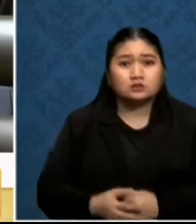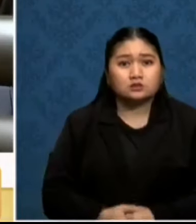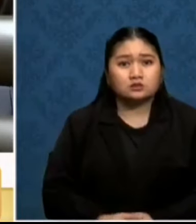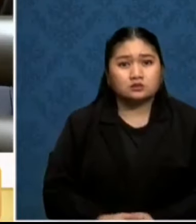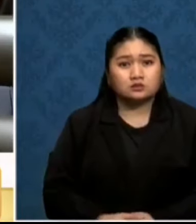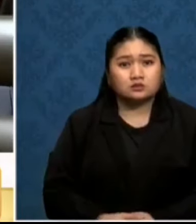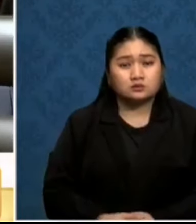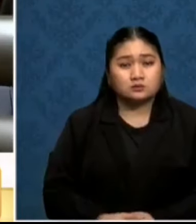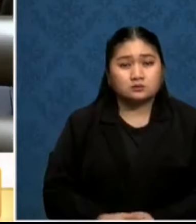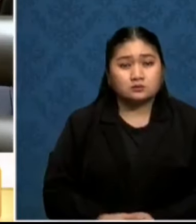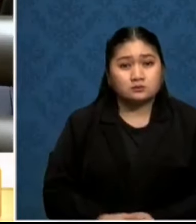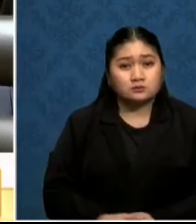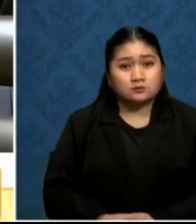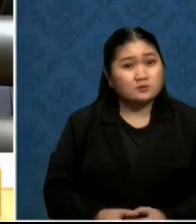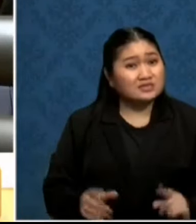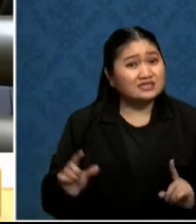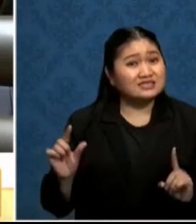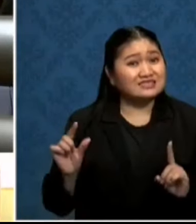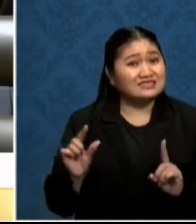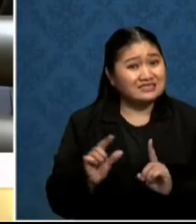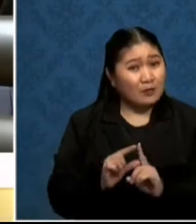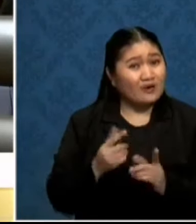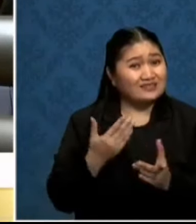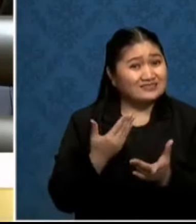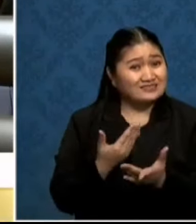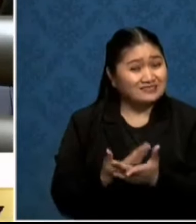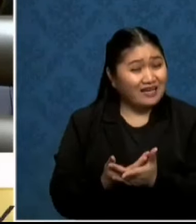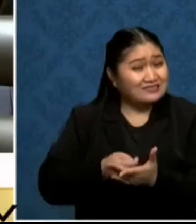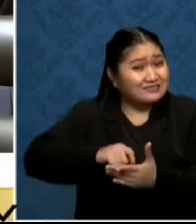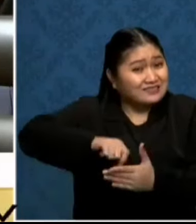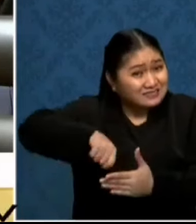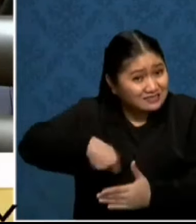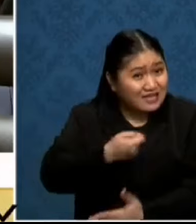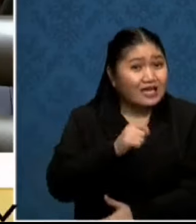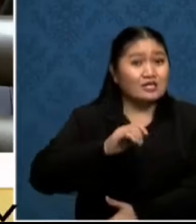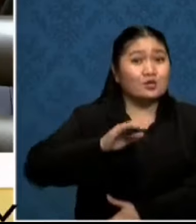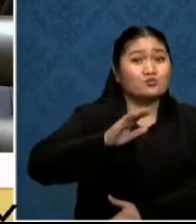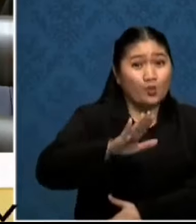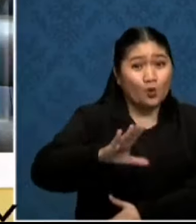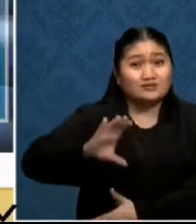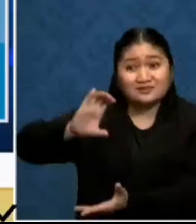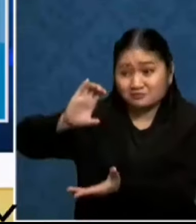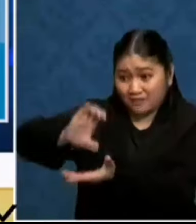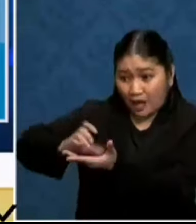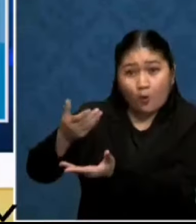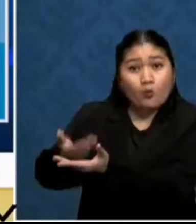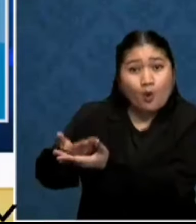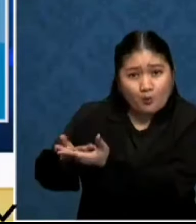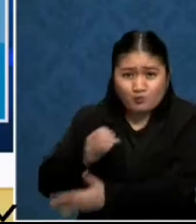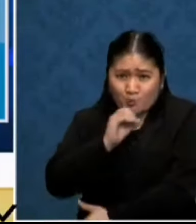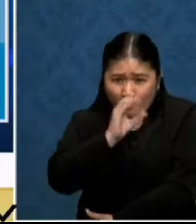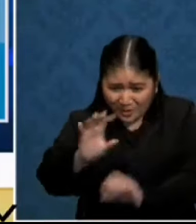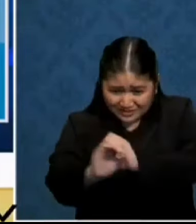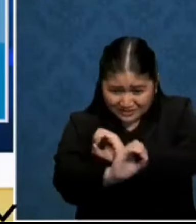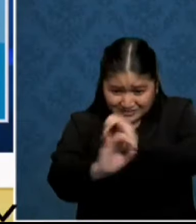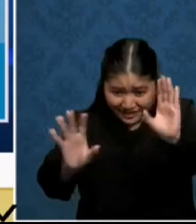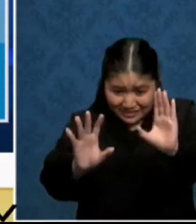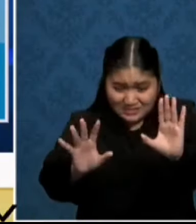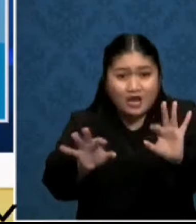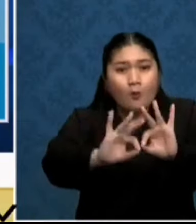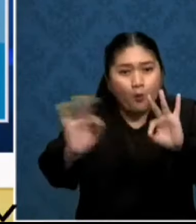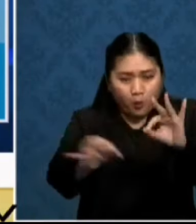บริโภคนิยามคำว่ารายจ่ายลงทุนของสำนักงบก็ระบุชัดครับขออ่านให้ประธาน